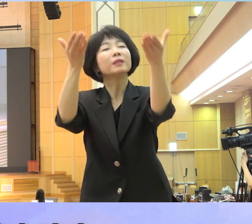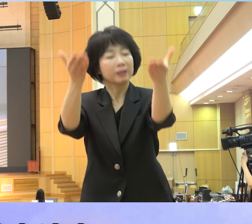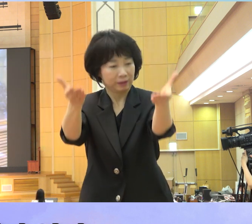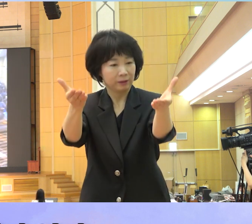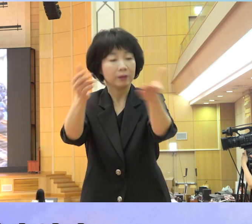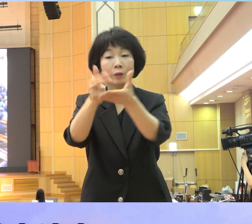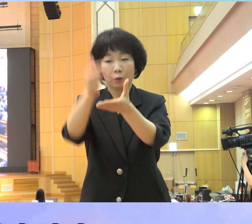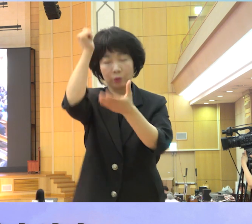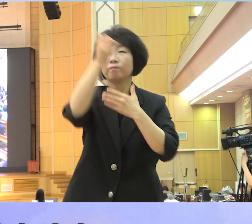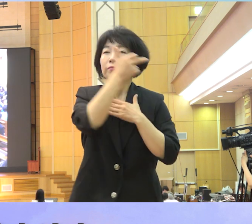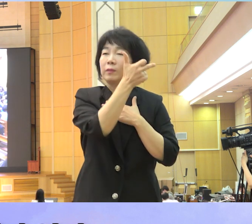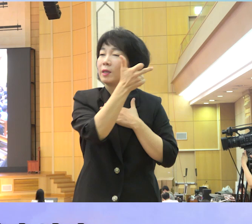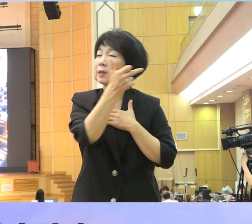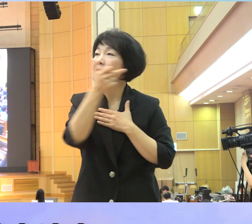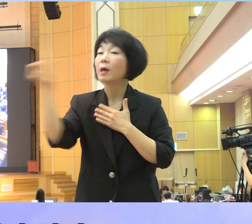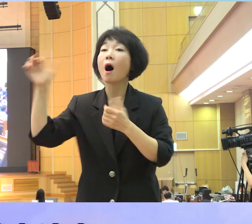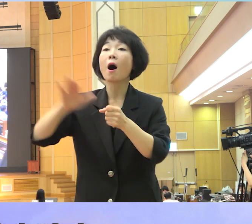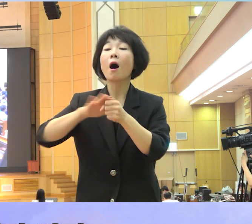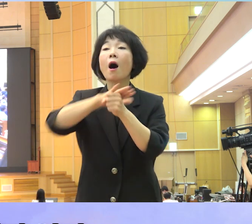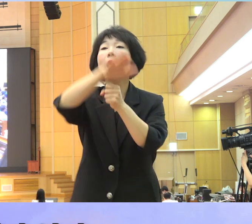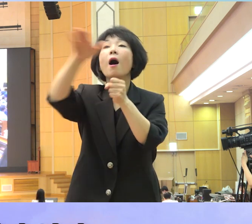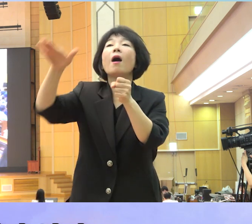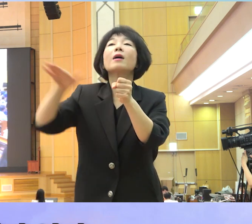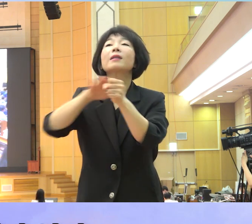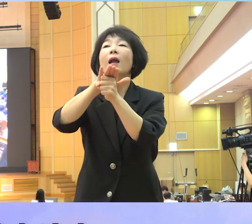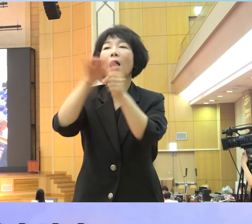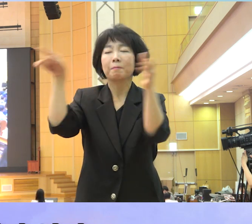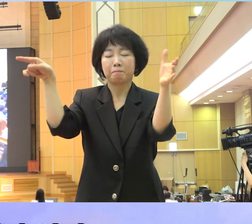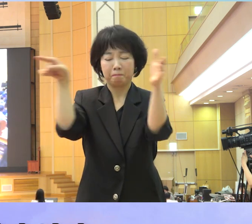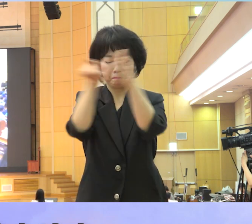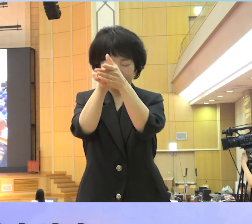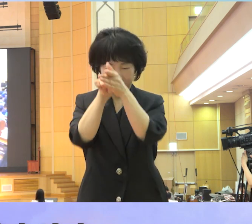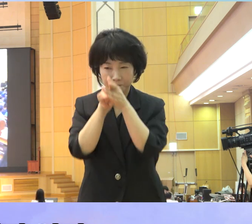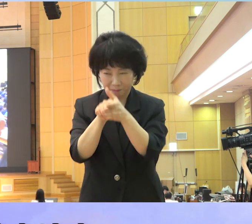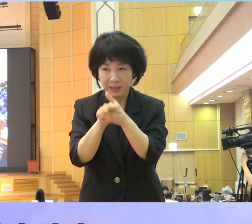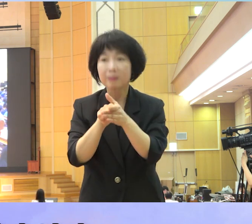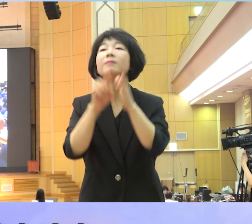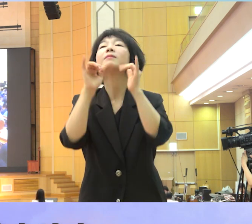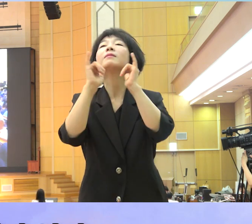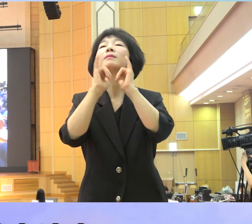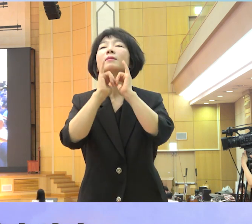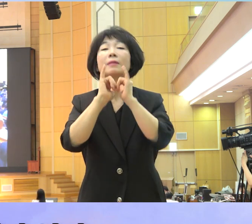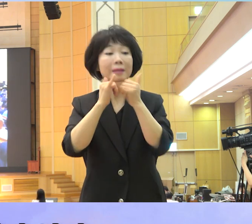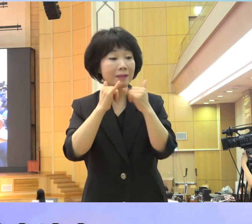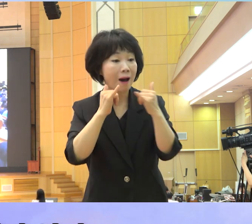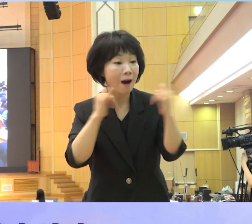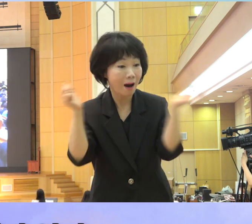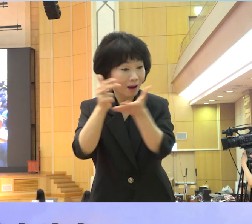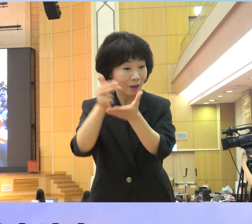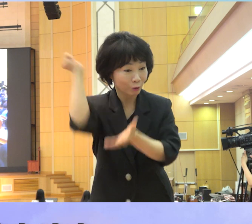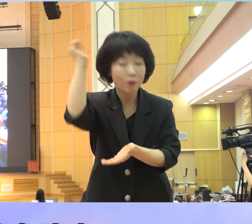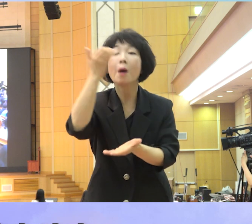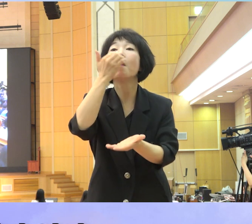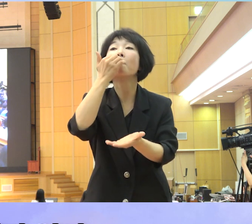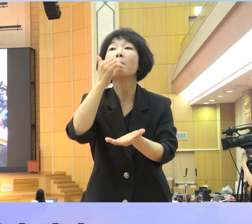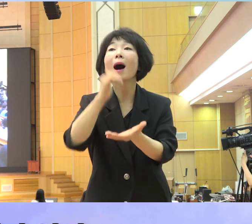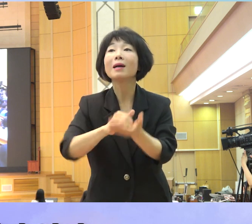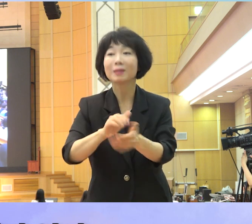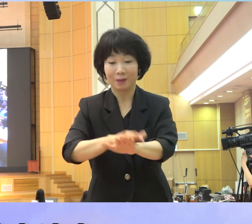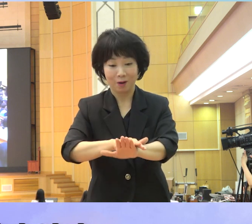지켜주시니 주 크신 사랑 믿는 자